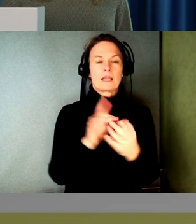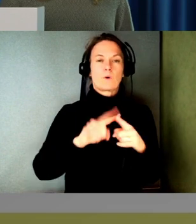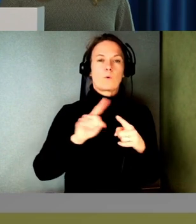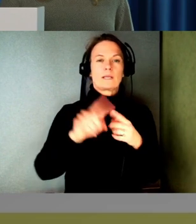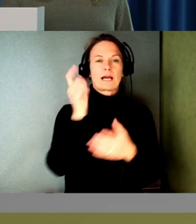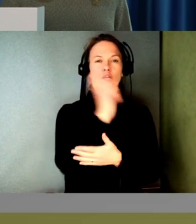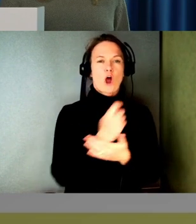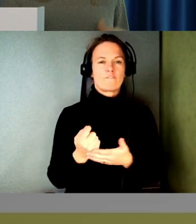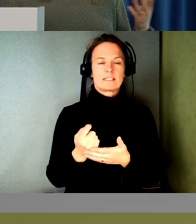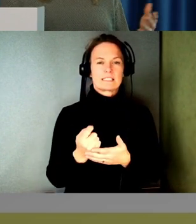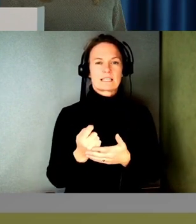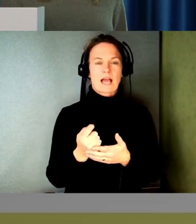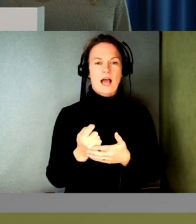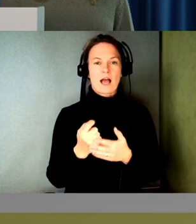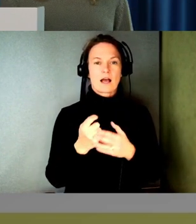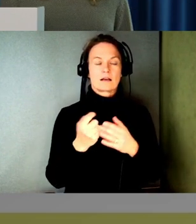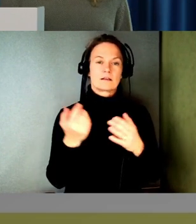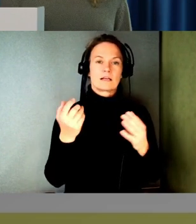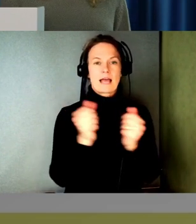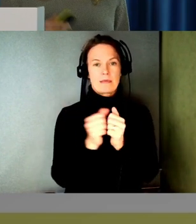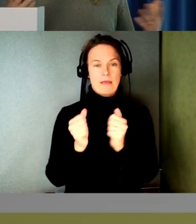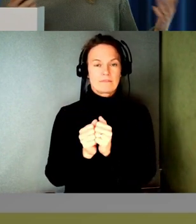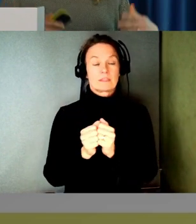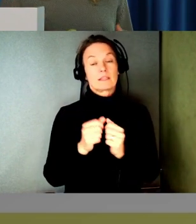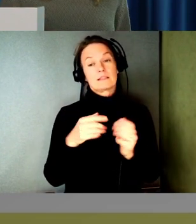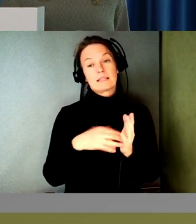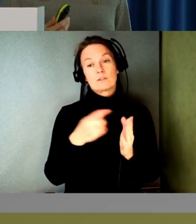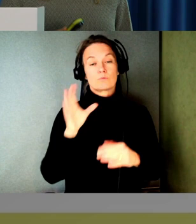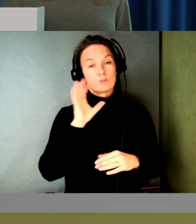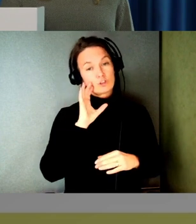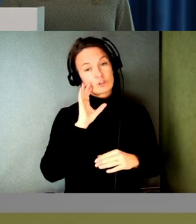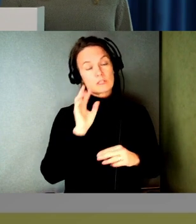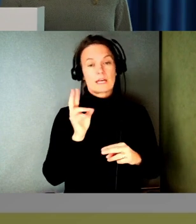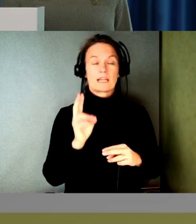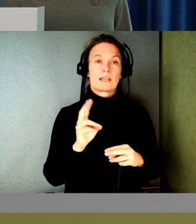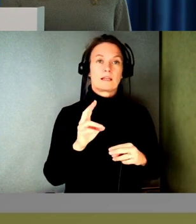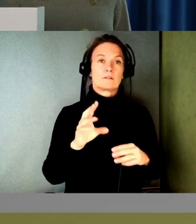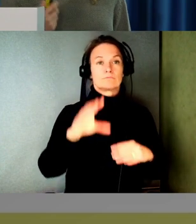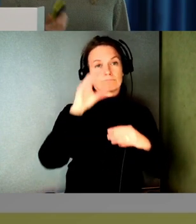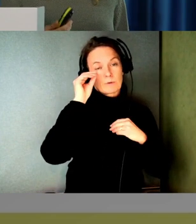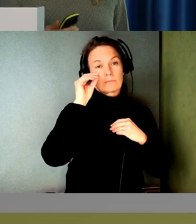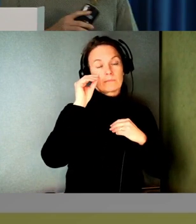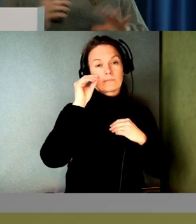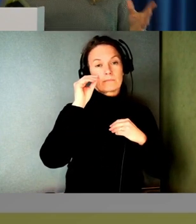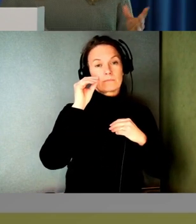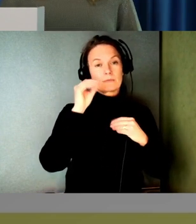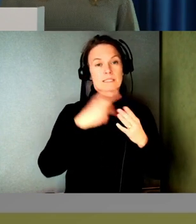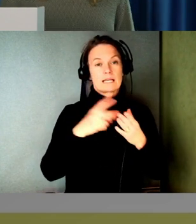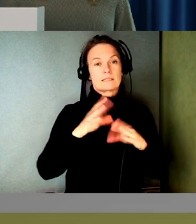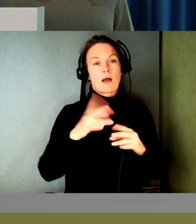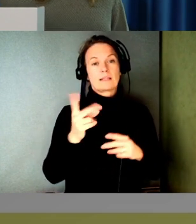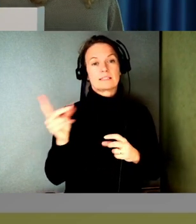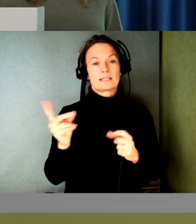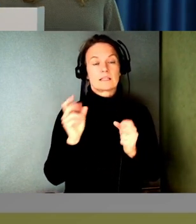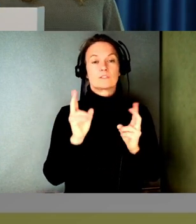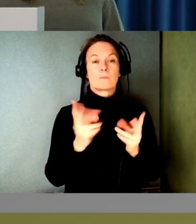eh för den som kanske lyssnar på texten eller tar till sig den på något annat sätt än att ja som inte ser